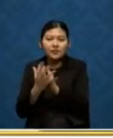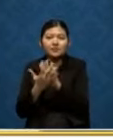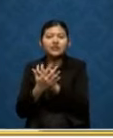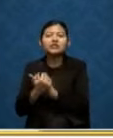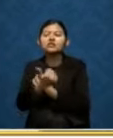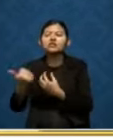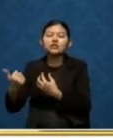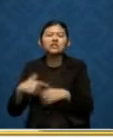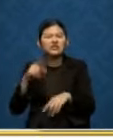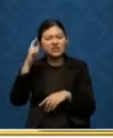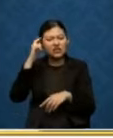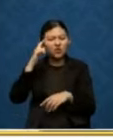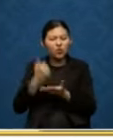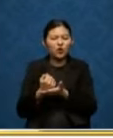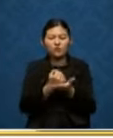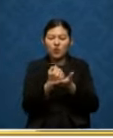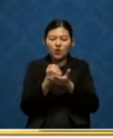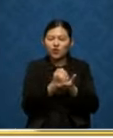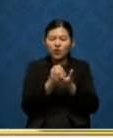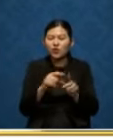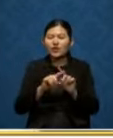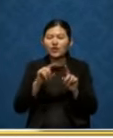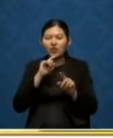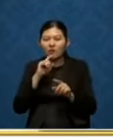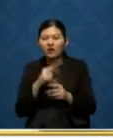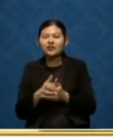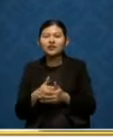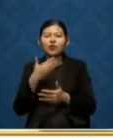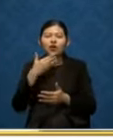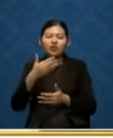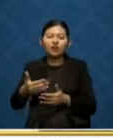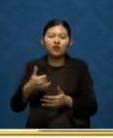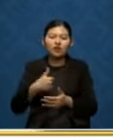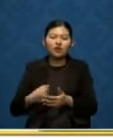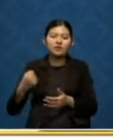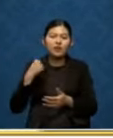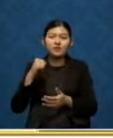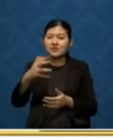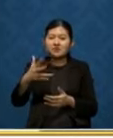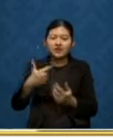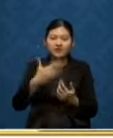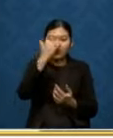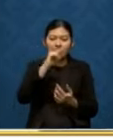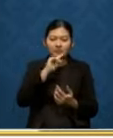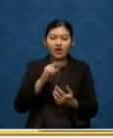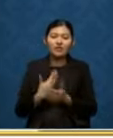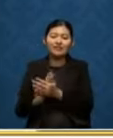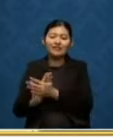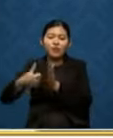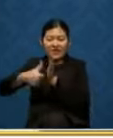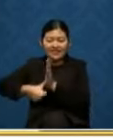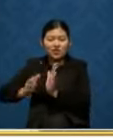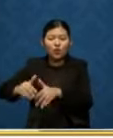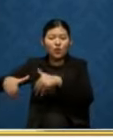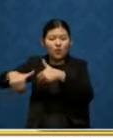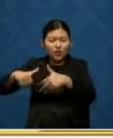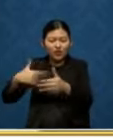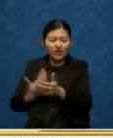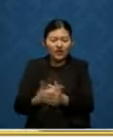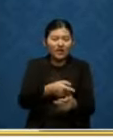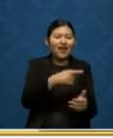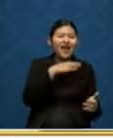มันไม่ยั่งยืนนะครับการเอาเงินภาษีการเอาเงินงบประมาณของภาครัฐไปจ่ายให้เป็นผลต่างจากการขาดทุน